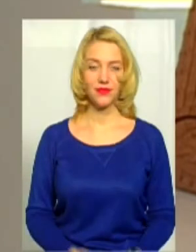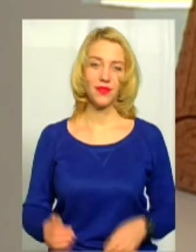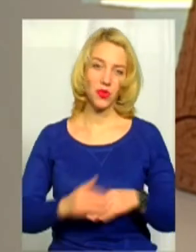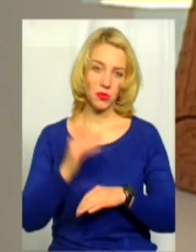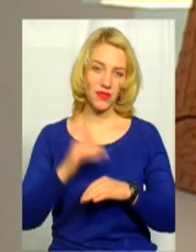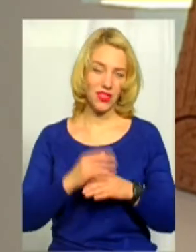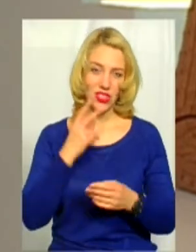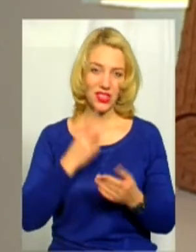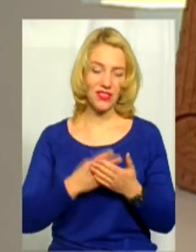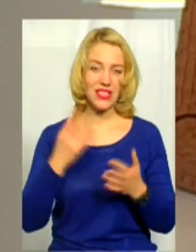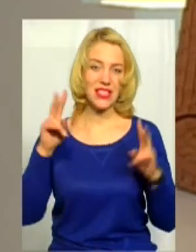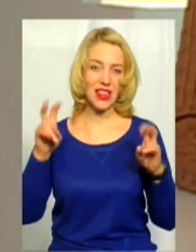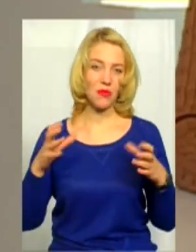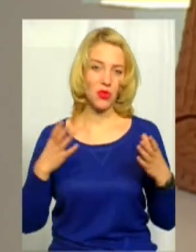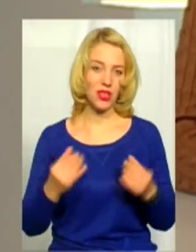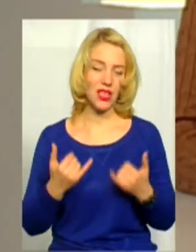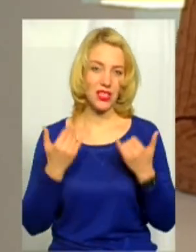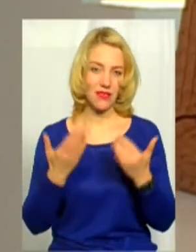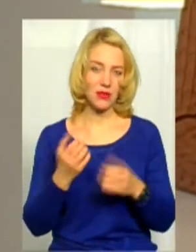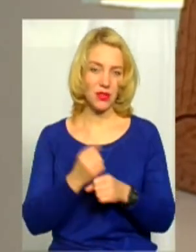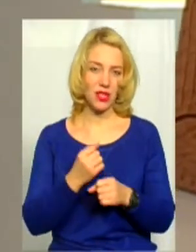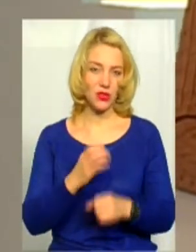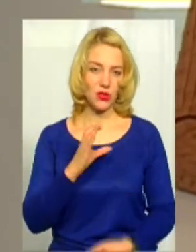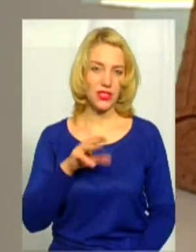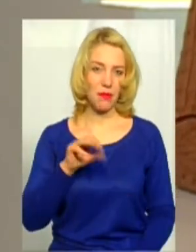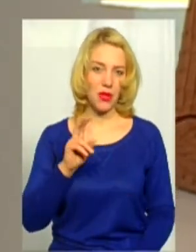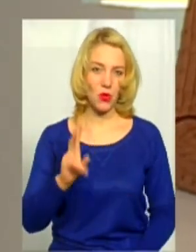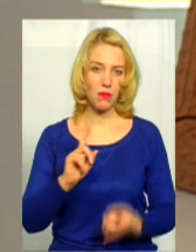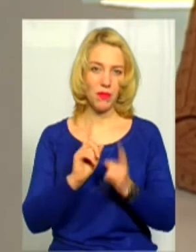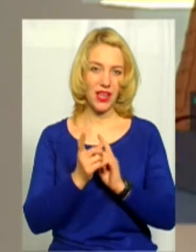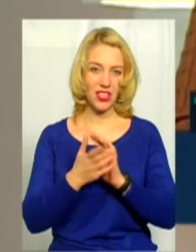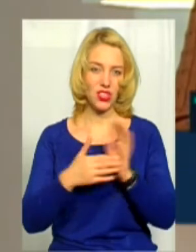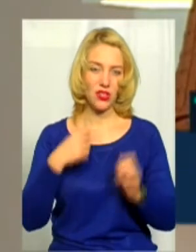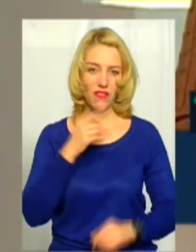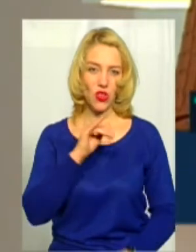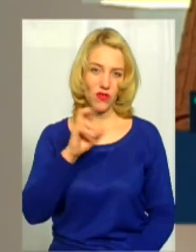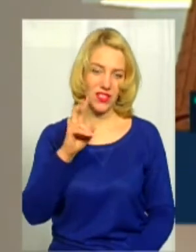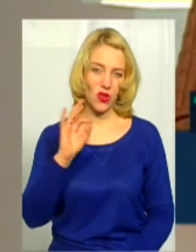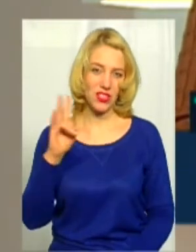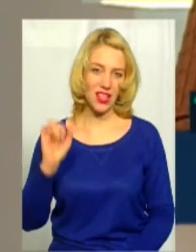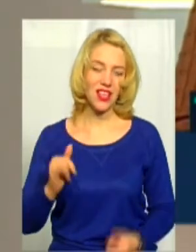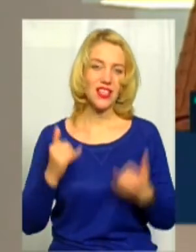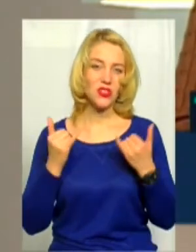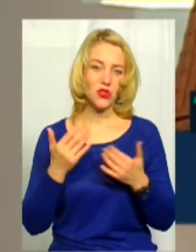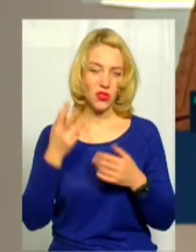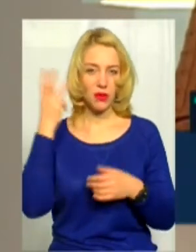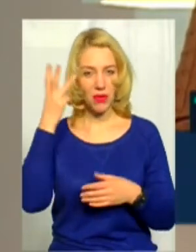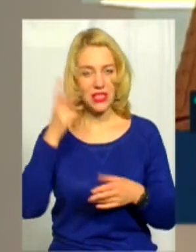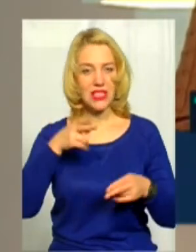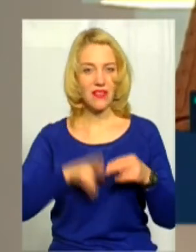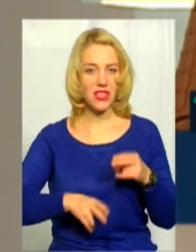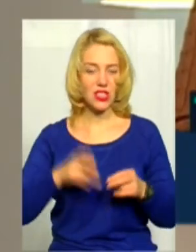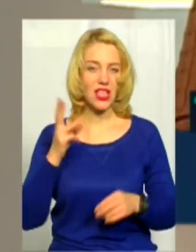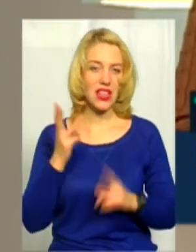Доброго вечора, це «Тема дня». З вами Богдан Семенюк, на жестову мову перекладає Оксана Фіновська. Сьогодні у Хмельницькому